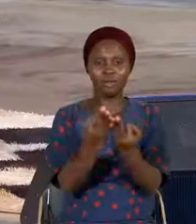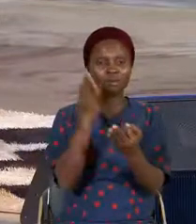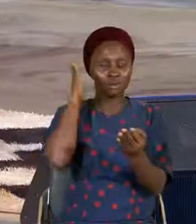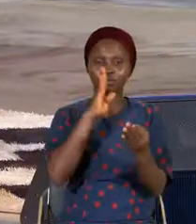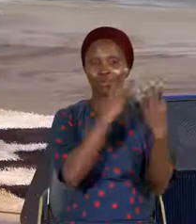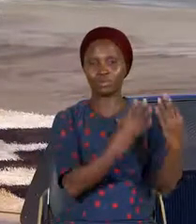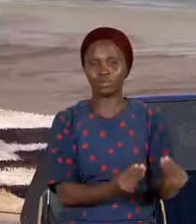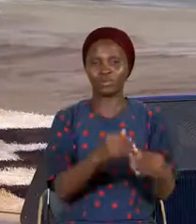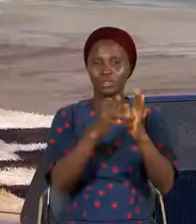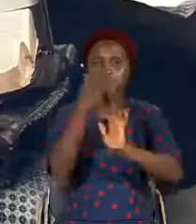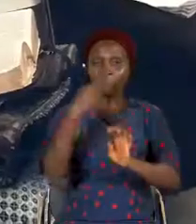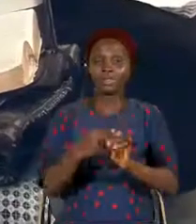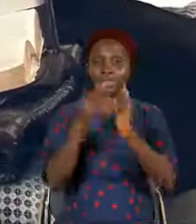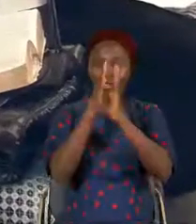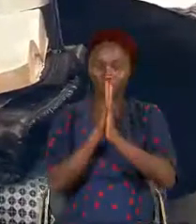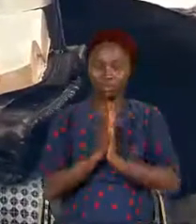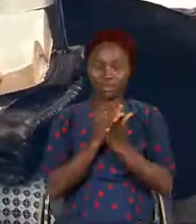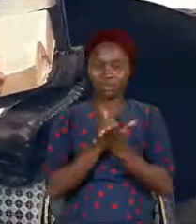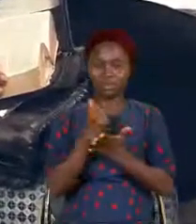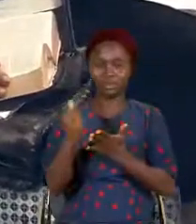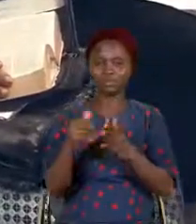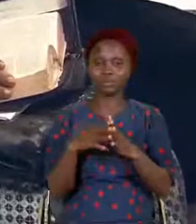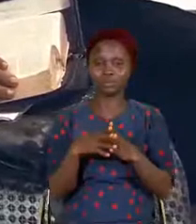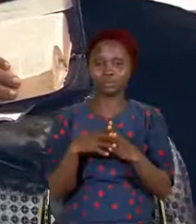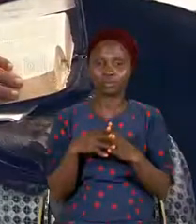famille, seront résolus au nom de Jésus.